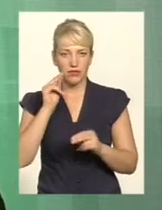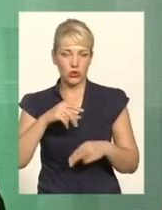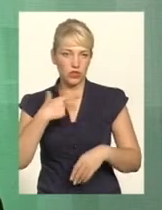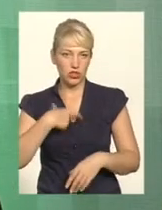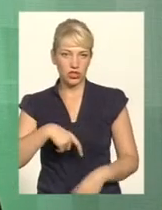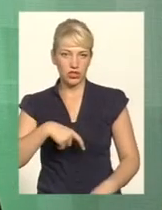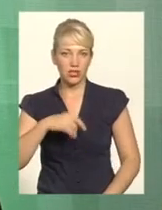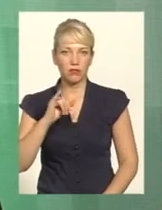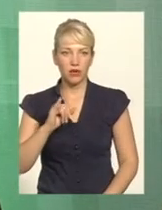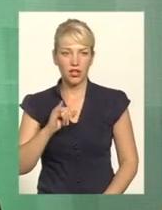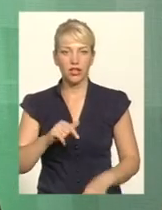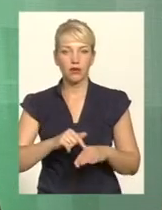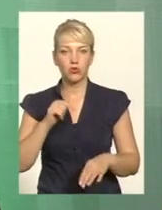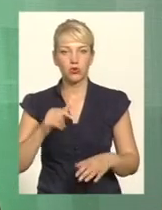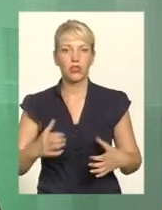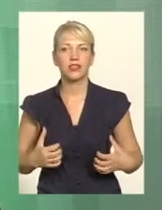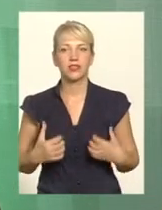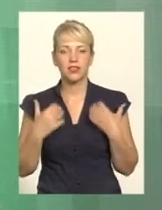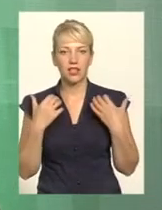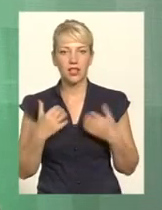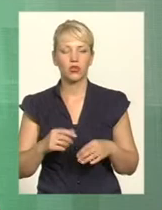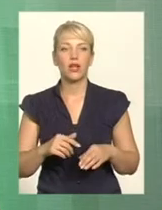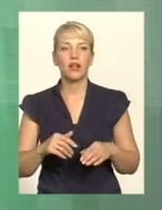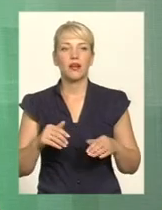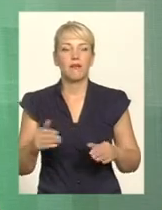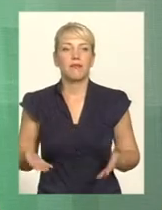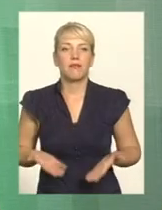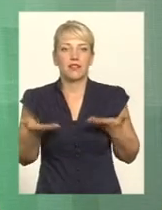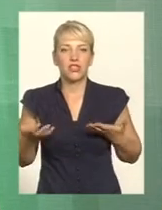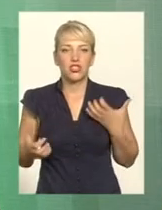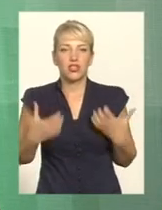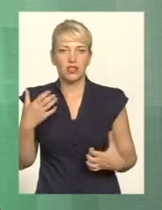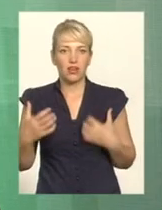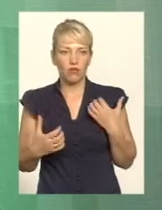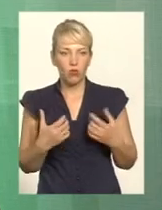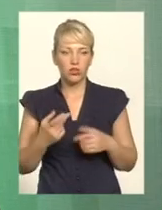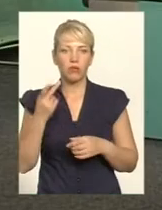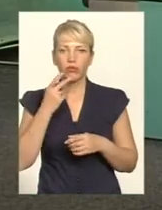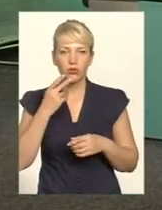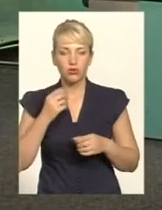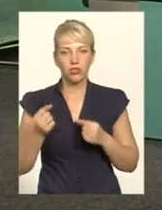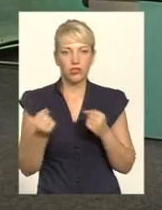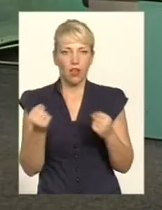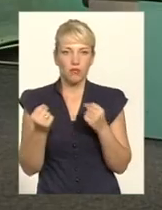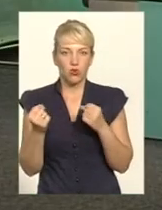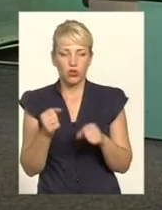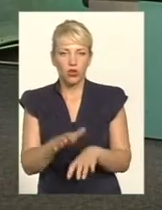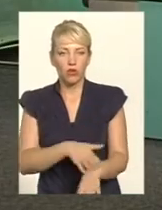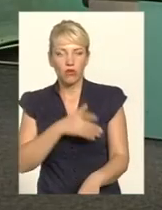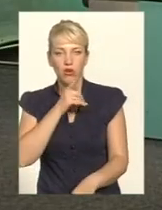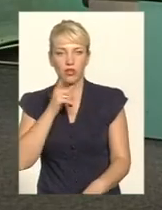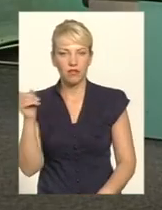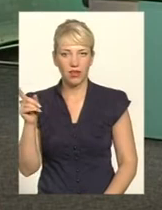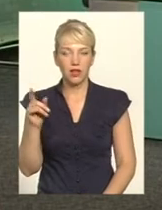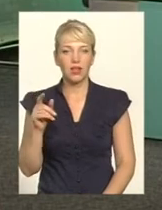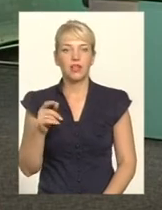себе і почуття страху, підвищена тривожність. Постійне напруження довготривале, тобто